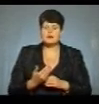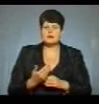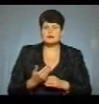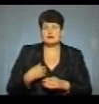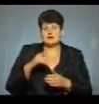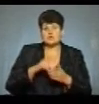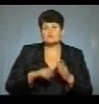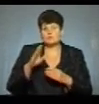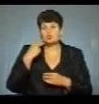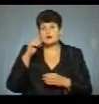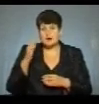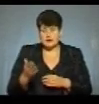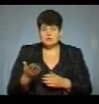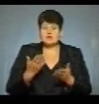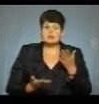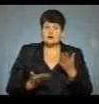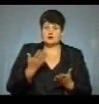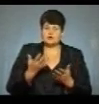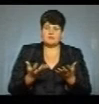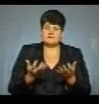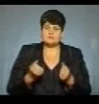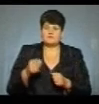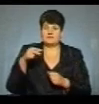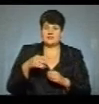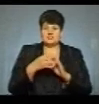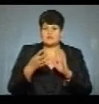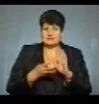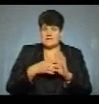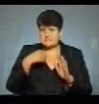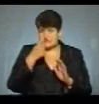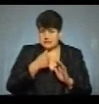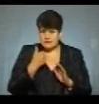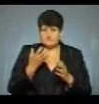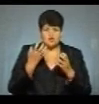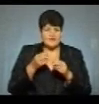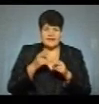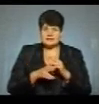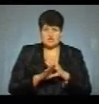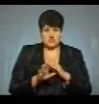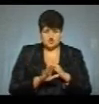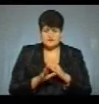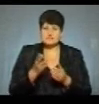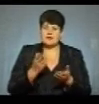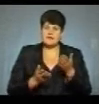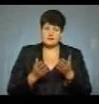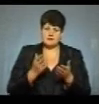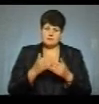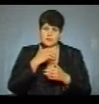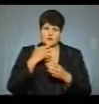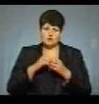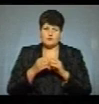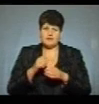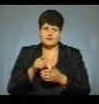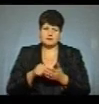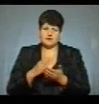вони будуть кращі. І якщо ми візьмемо 2019 рік, хоча він ще не закінчився, але багато проблемних питань